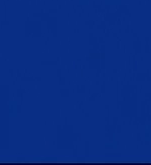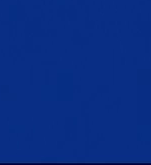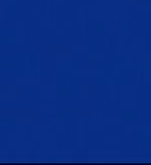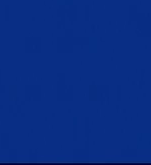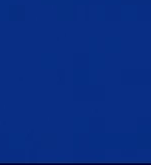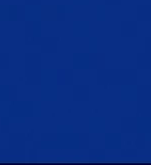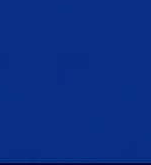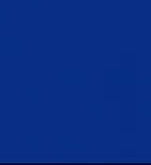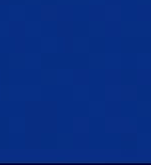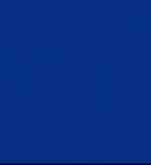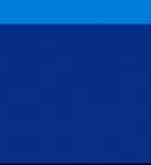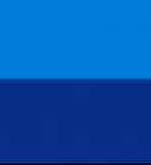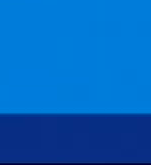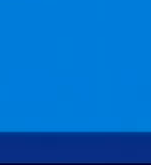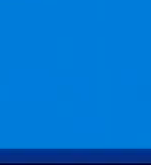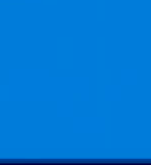МУЗЫКАЛЬНАЯ ЗАСТАВКА